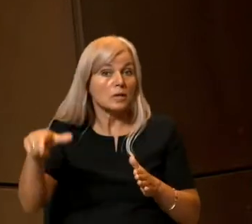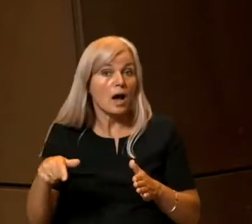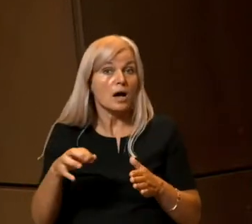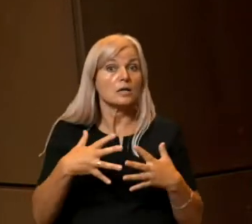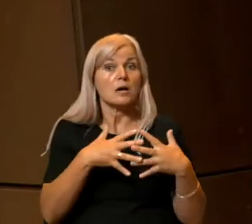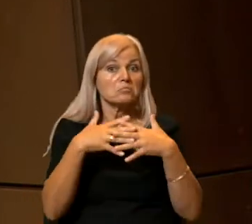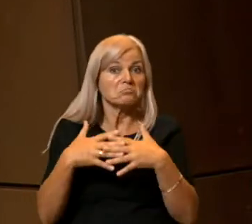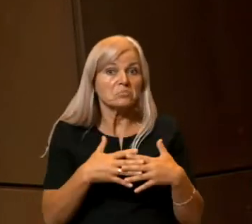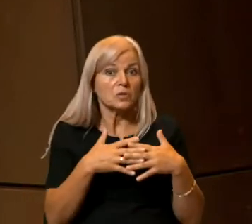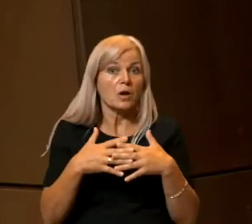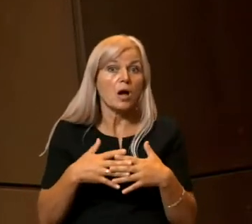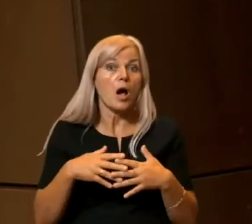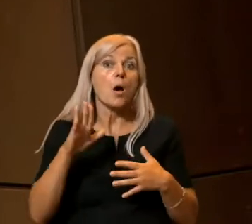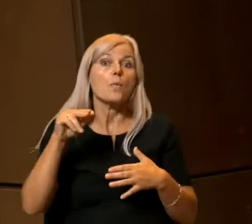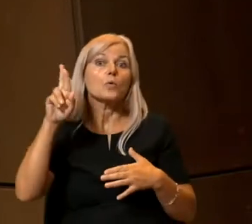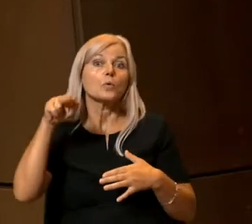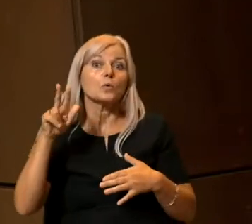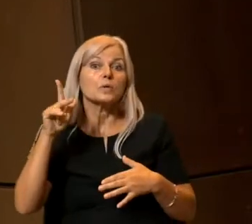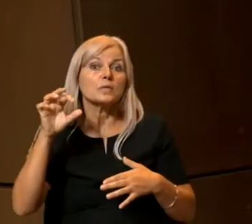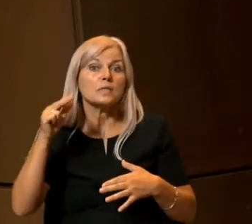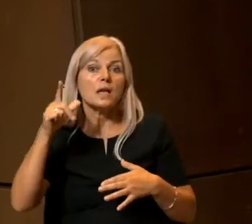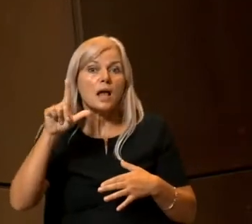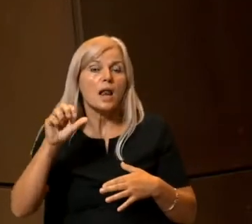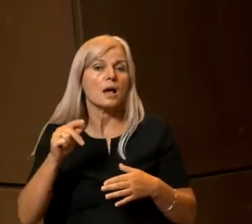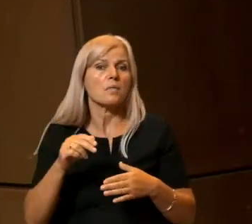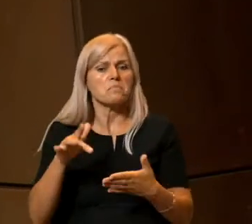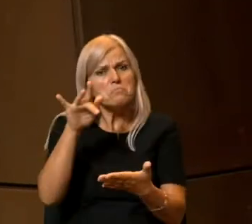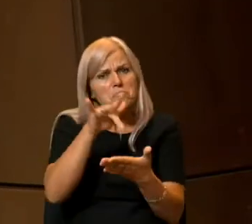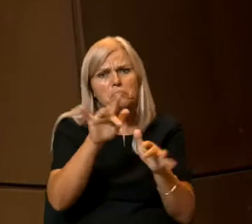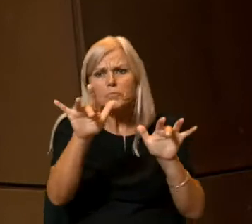że żyjemy w społeczeństwie